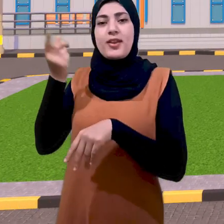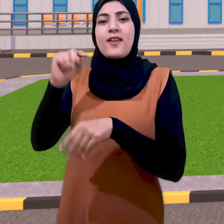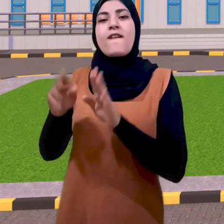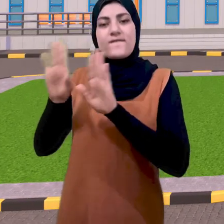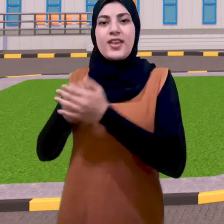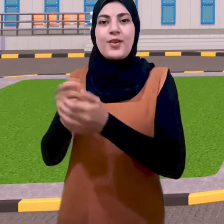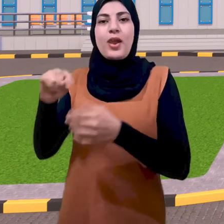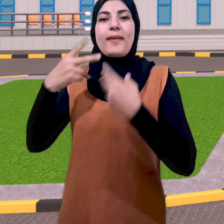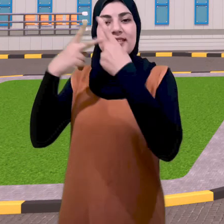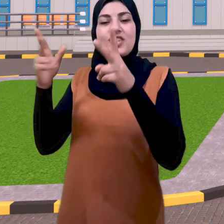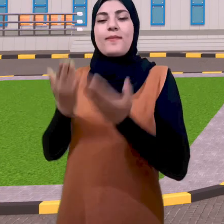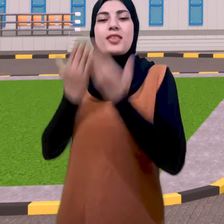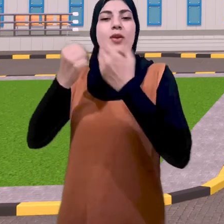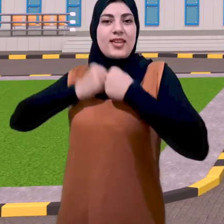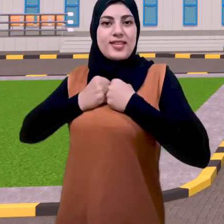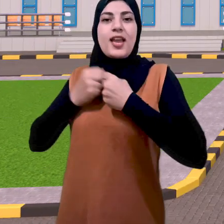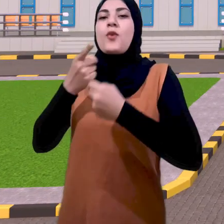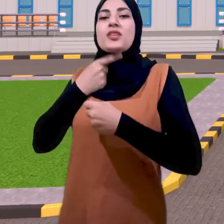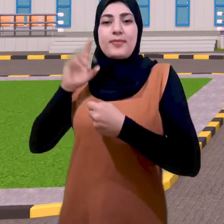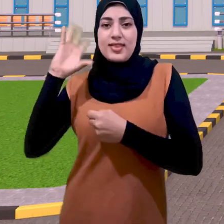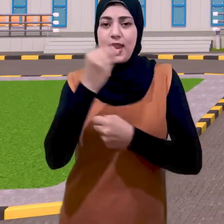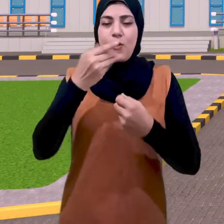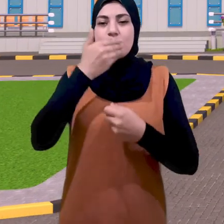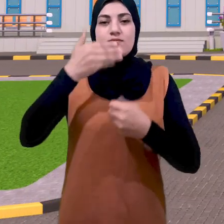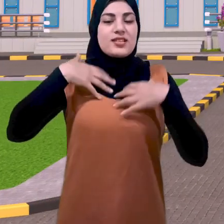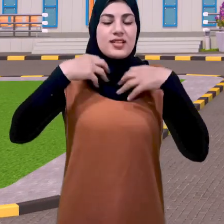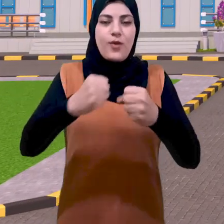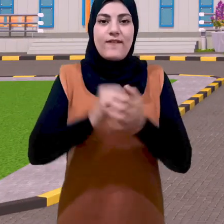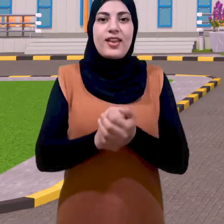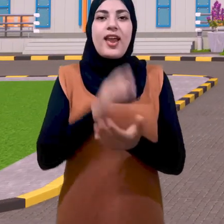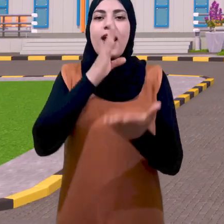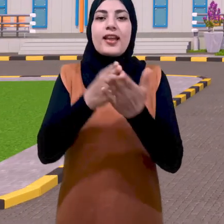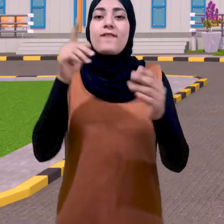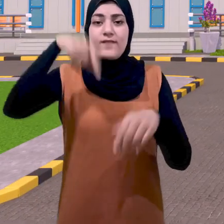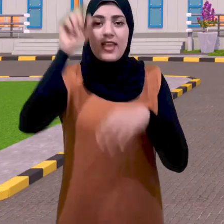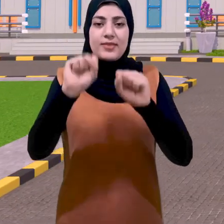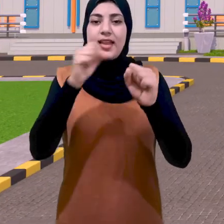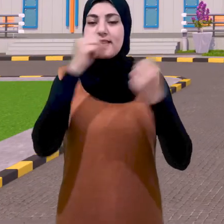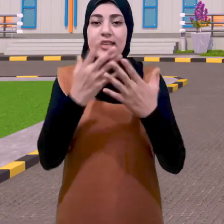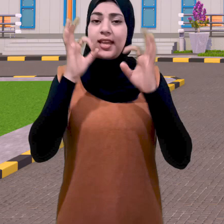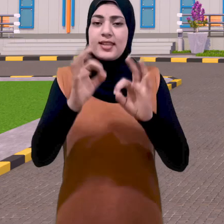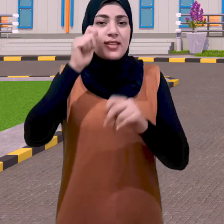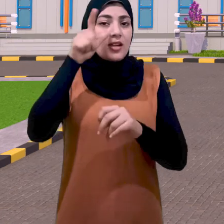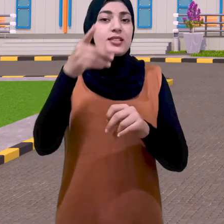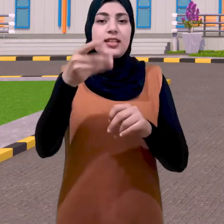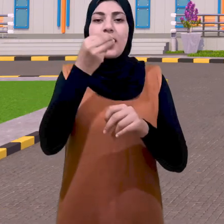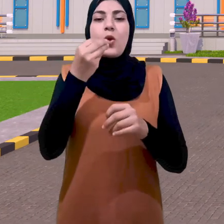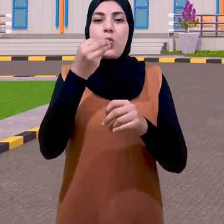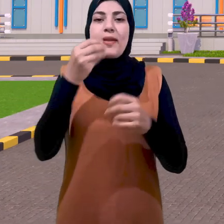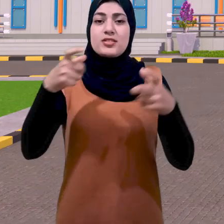تقبل صيامنا فيه واستجاب لدعواتنا وتمنياتنا لكم بالصحة والعافية حقيقة في أيام العيد